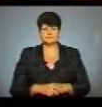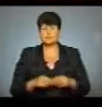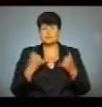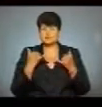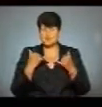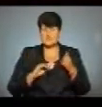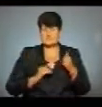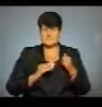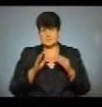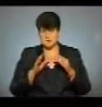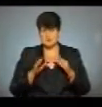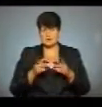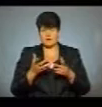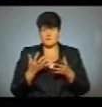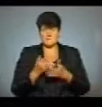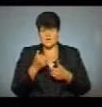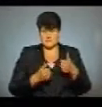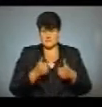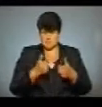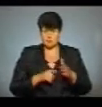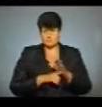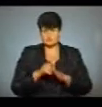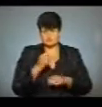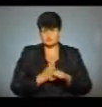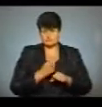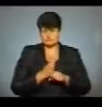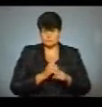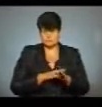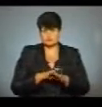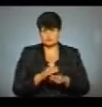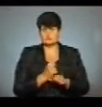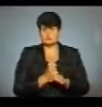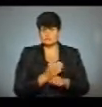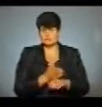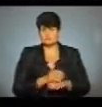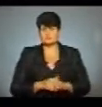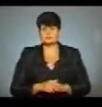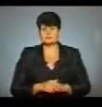Сьогодні фірма-підрядник, яка виграла тендер, приступила до виконання ремонтних робіт.